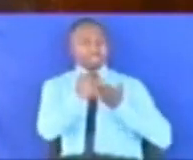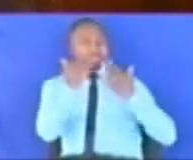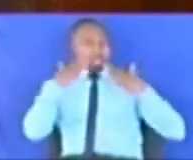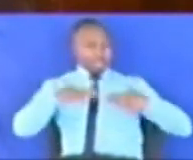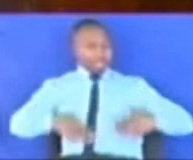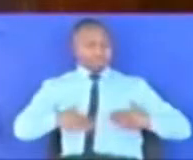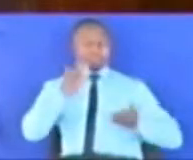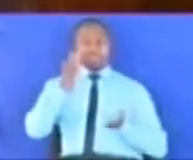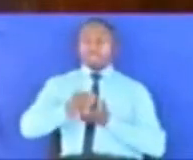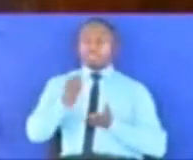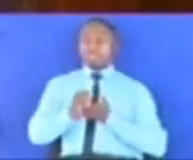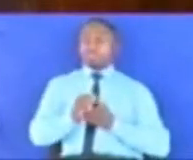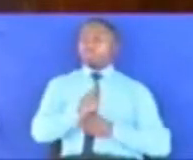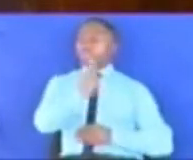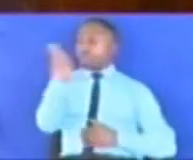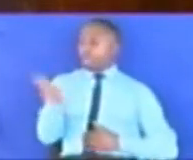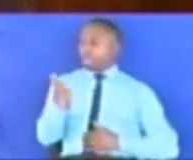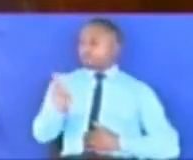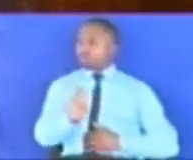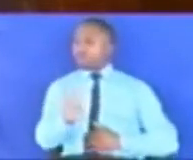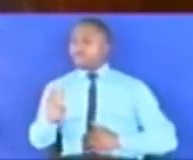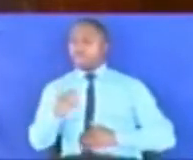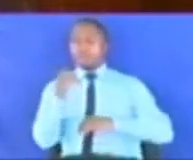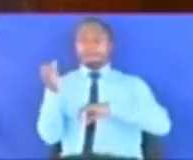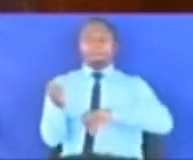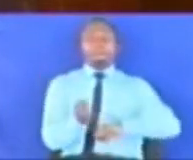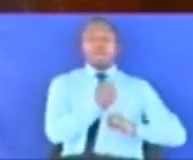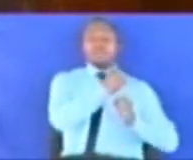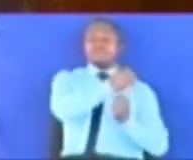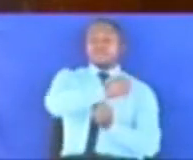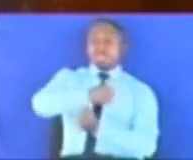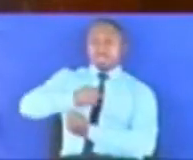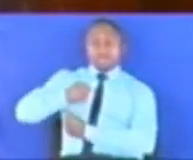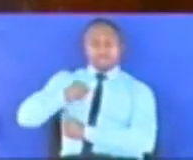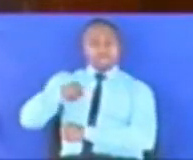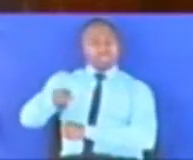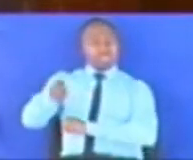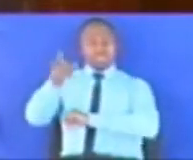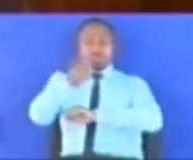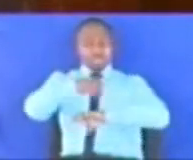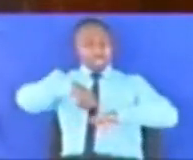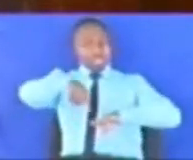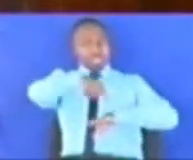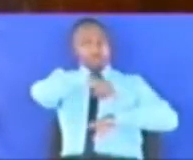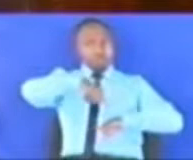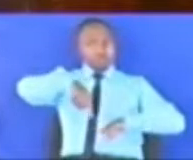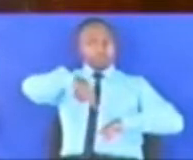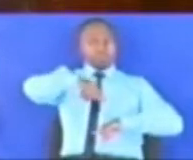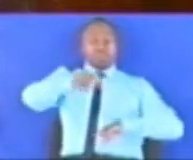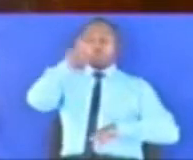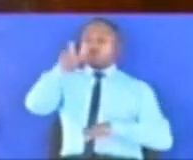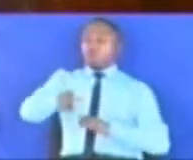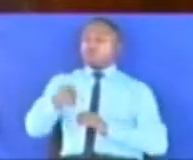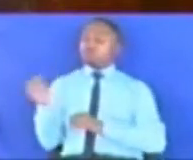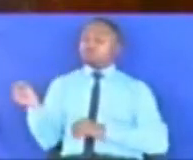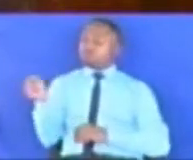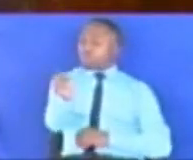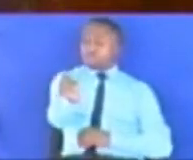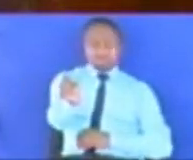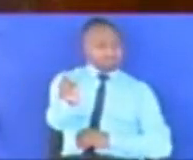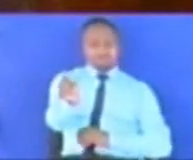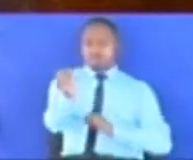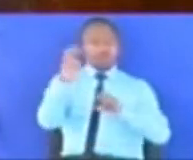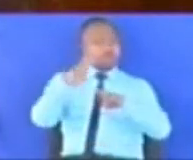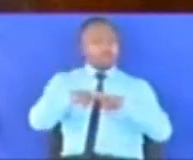hususan halmashauri ya wilaya ya Mafia ambayo kimsingi ni kisiwa, watumishi wakipelekwa kule huwa